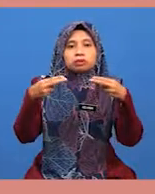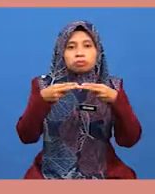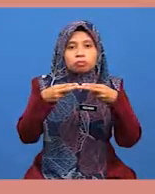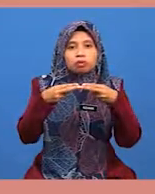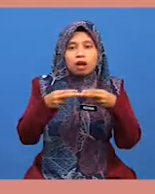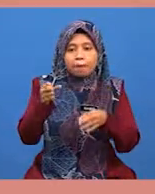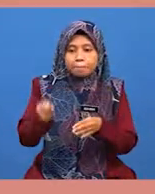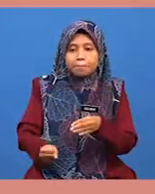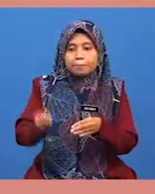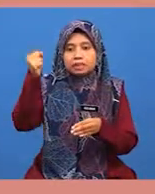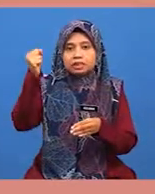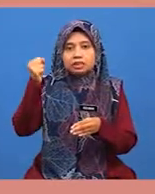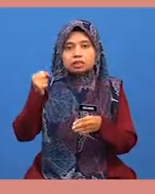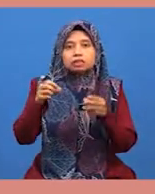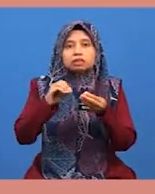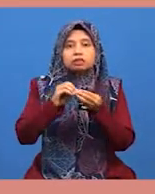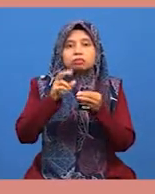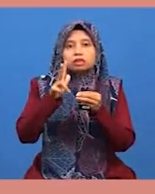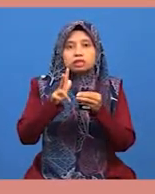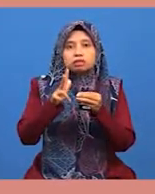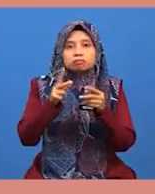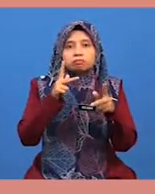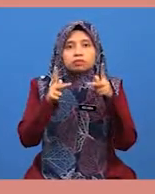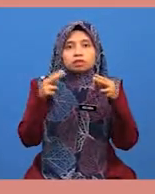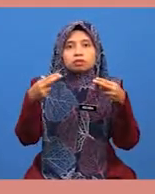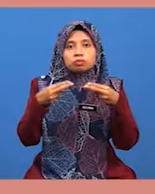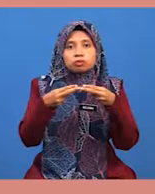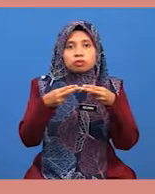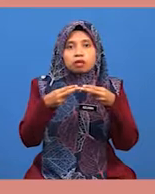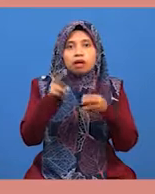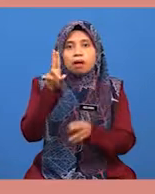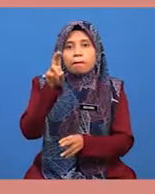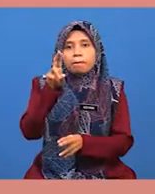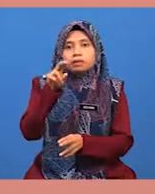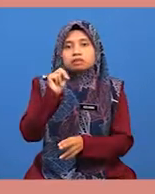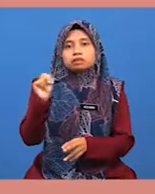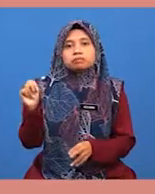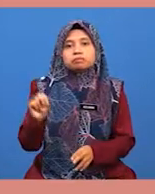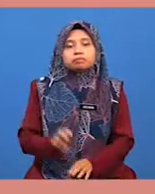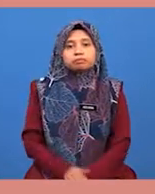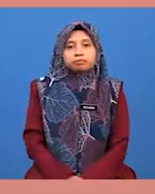hubung pancangan, dan yang ketiga, kata hubung pasangan.